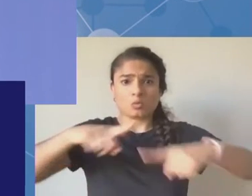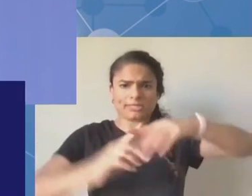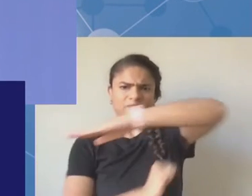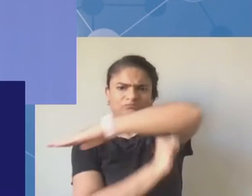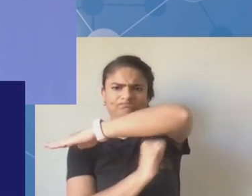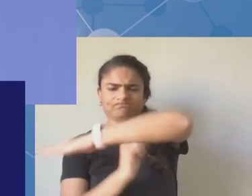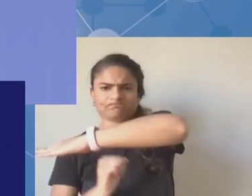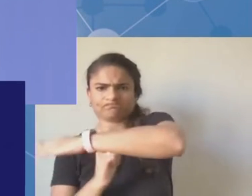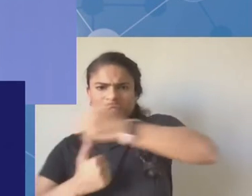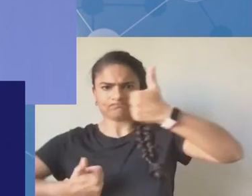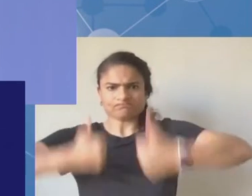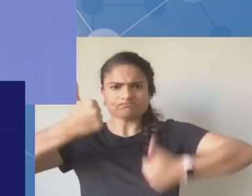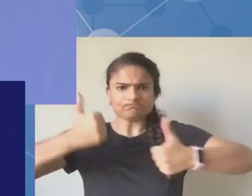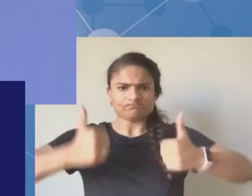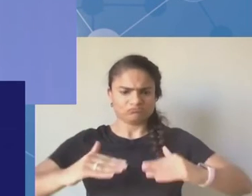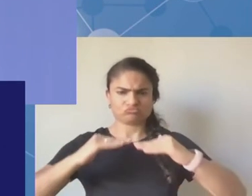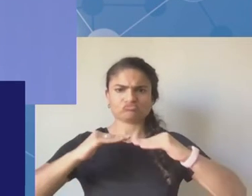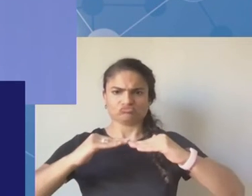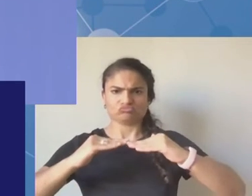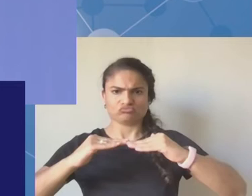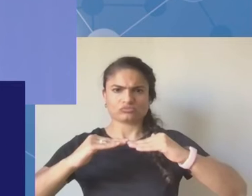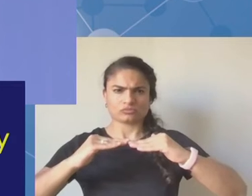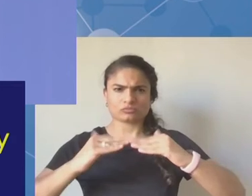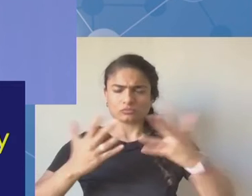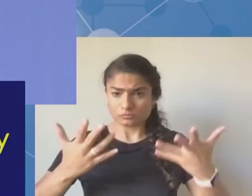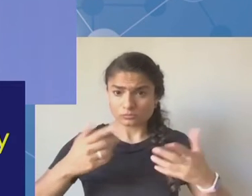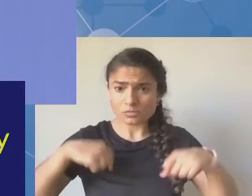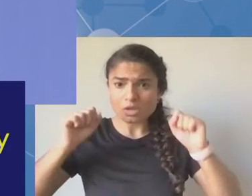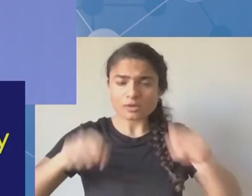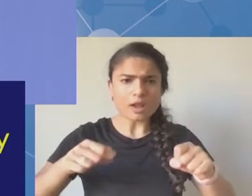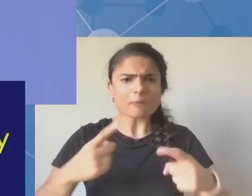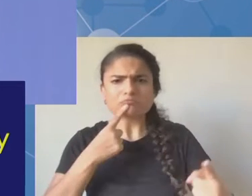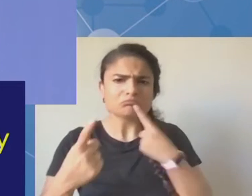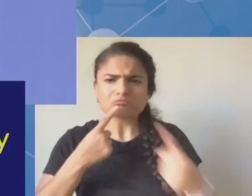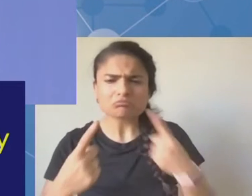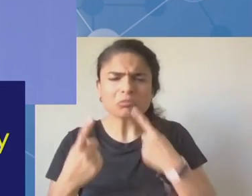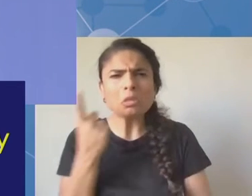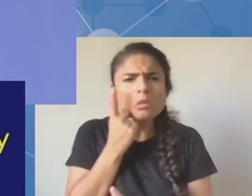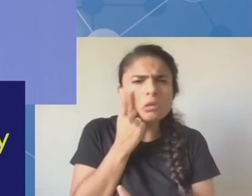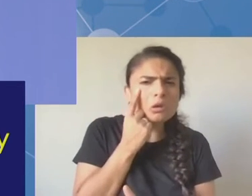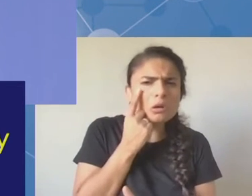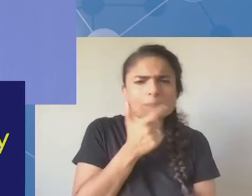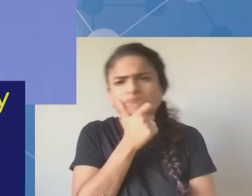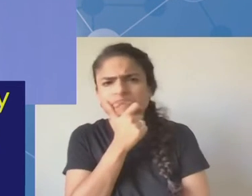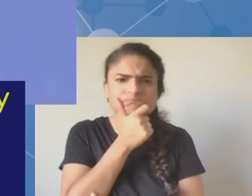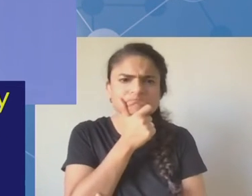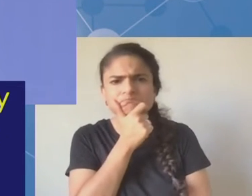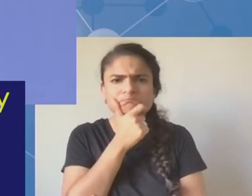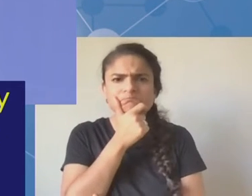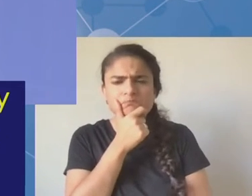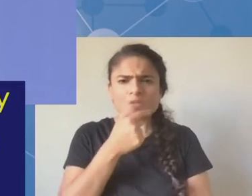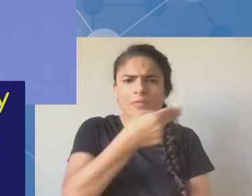— это многосторонний форум, форум, который действует по модели инициативы снизу вверх, но